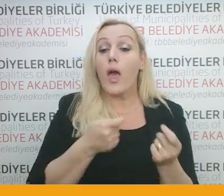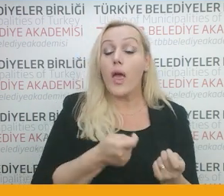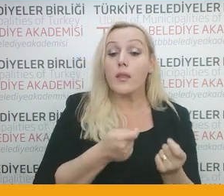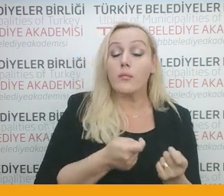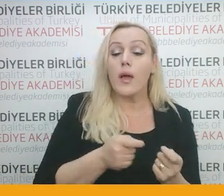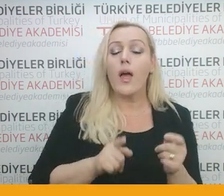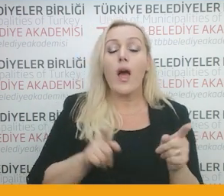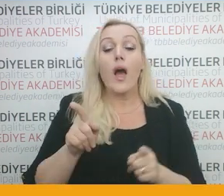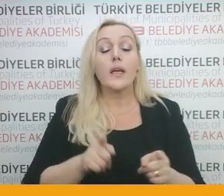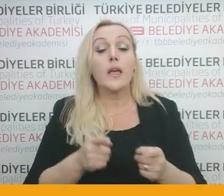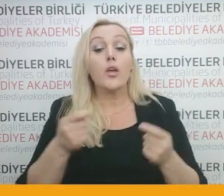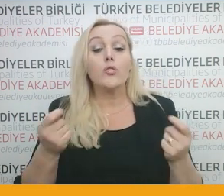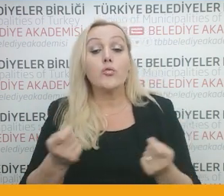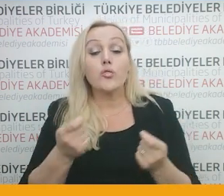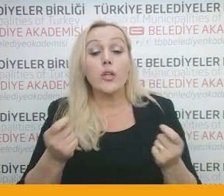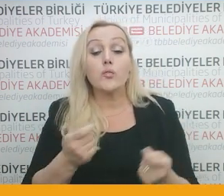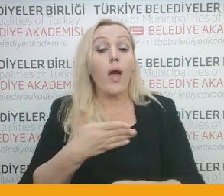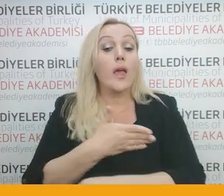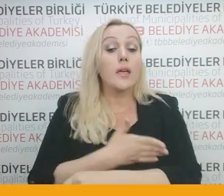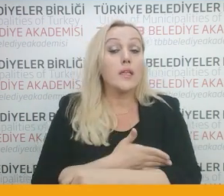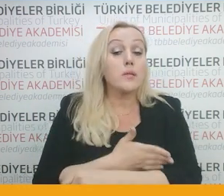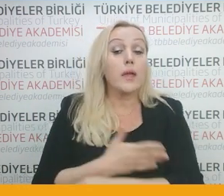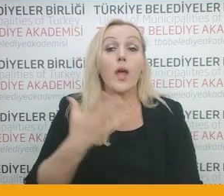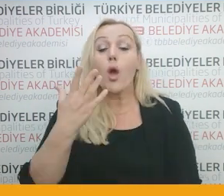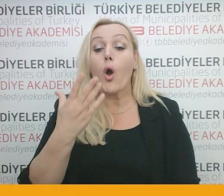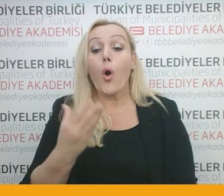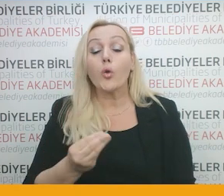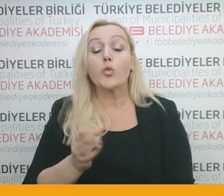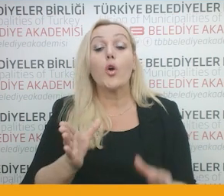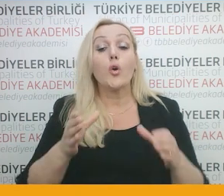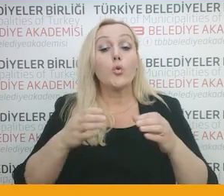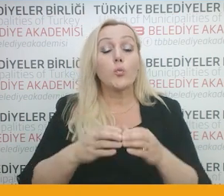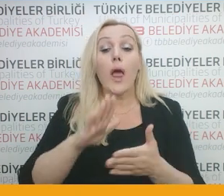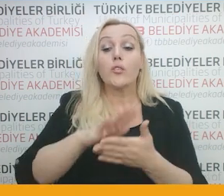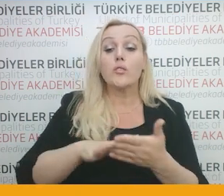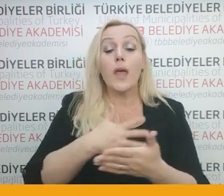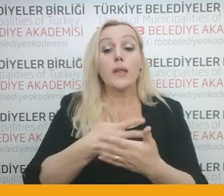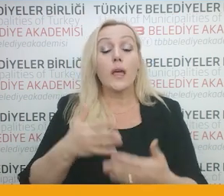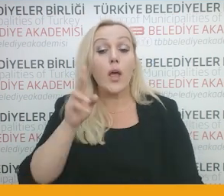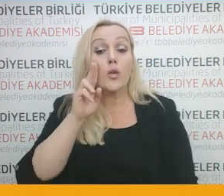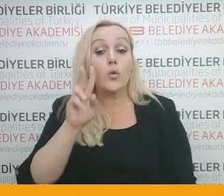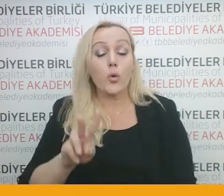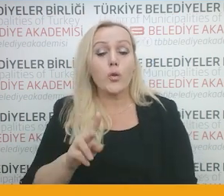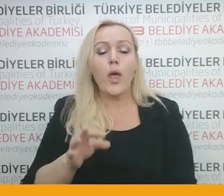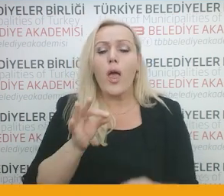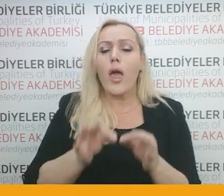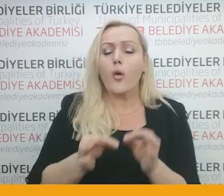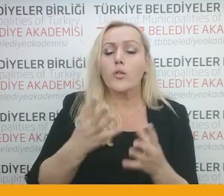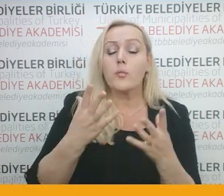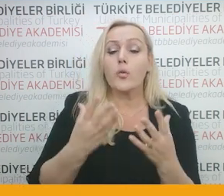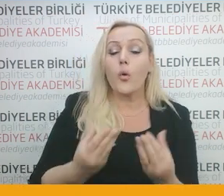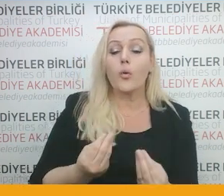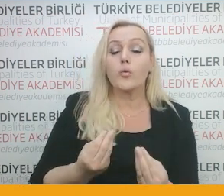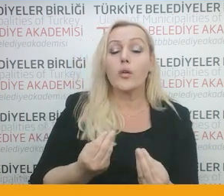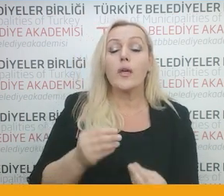mi, hangi fonksiyonun hizmet olduğunu fonksiyonel sınıflandırmadaki tablodan görebiliyoruz. Finans tipini tek düzeyden